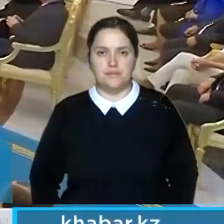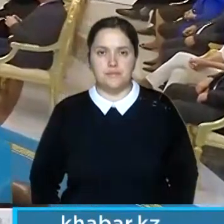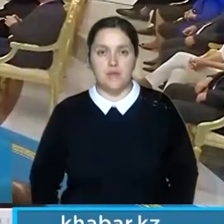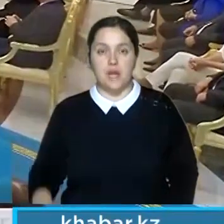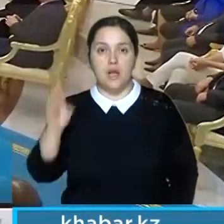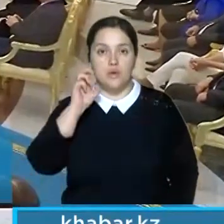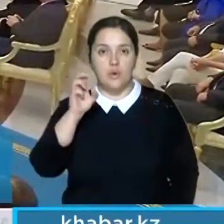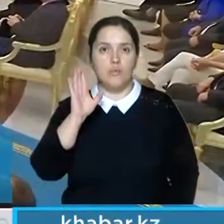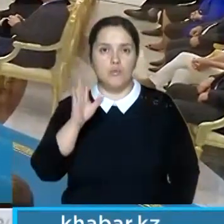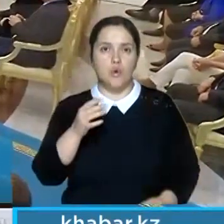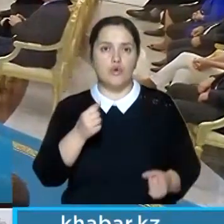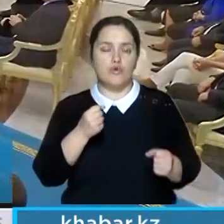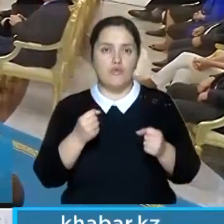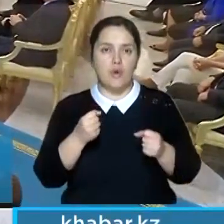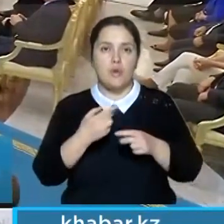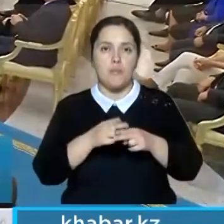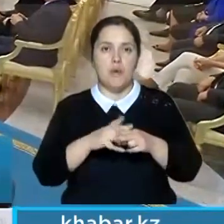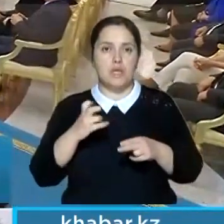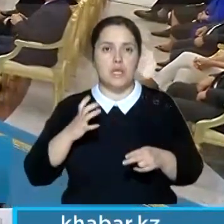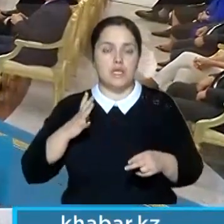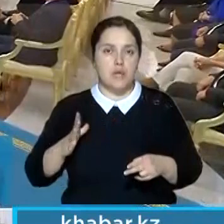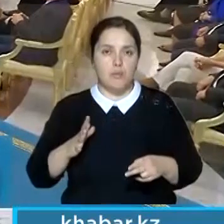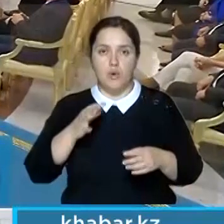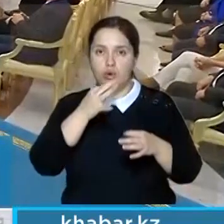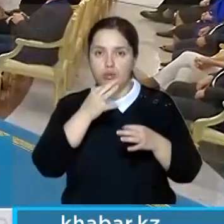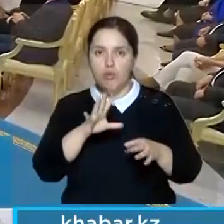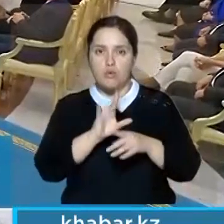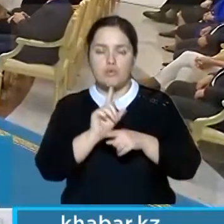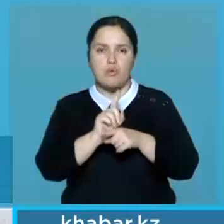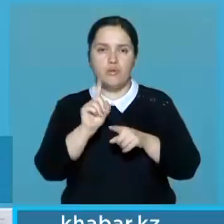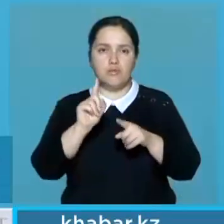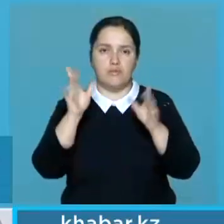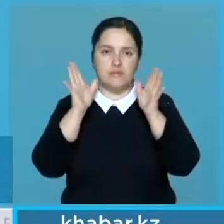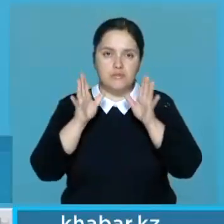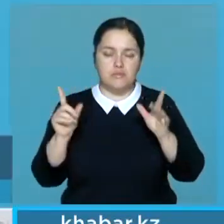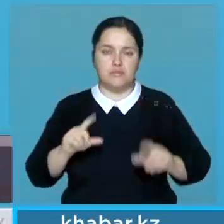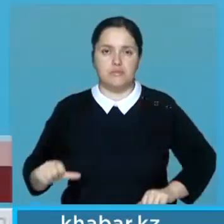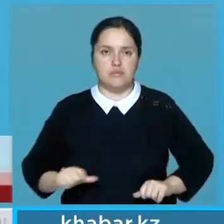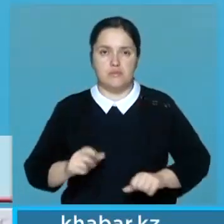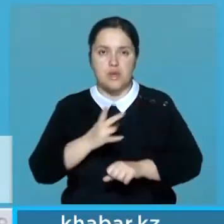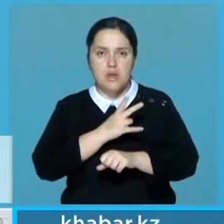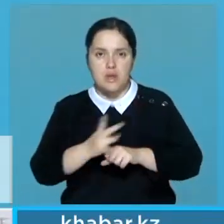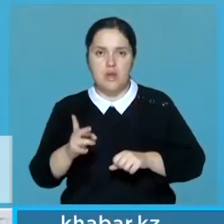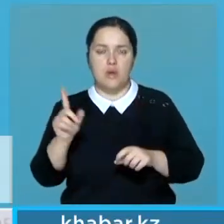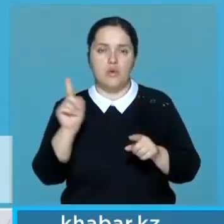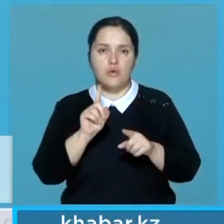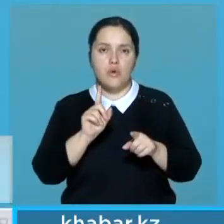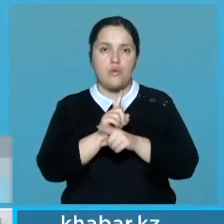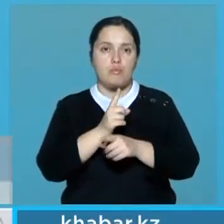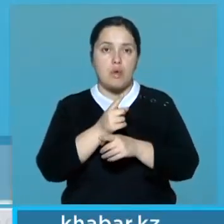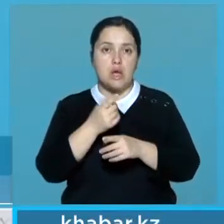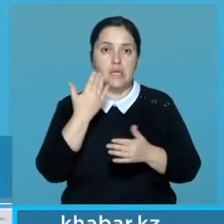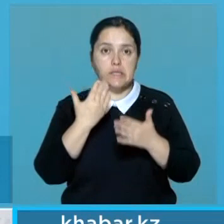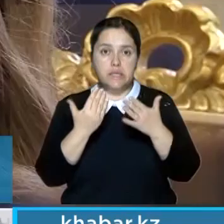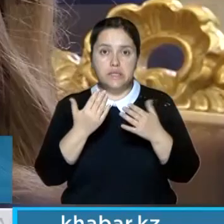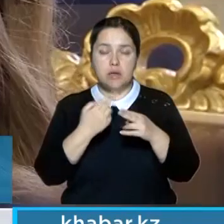Государство будет твердо проводить политику нетерпимости к любым проявлениям радикализма, экстремизма, правового нигилизма, бытового вандализма. Агрессия и